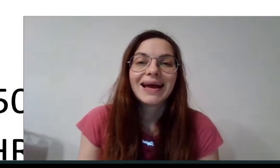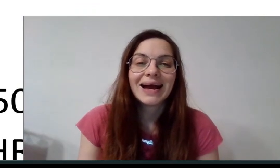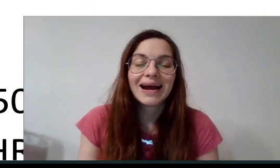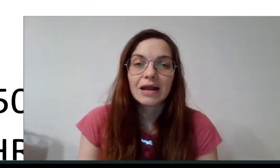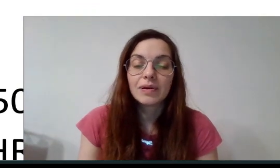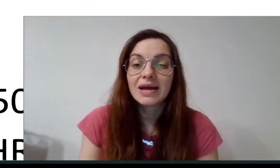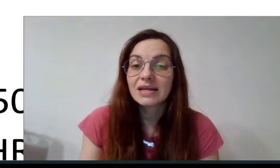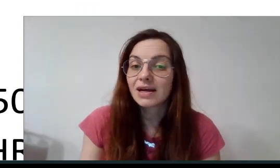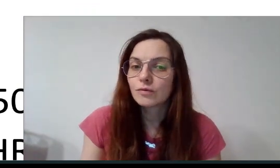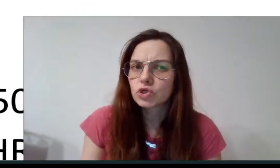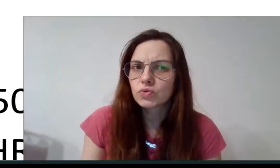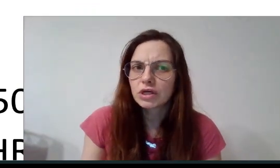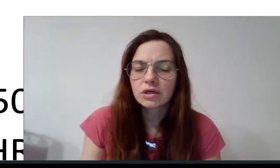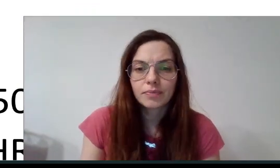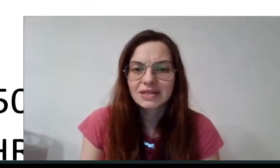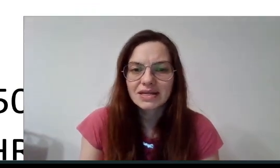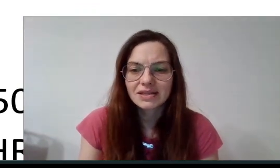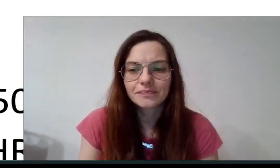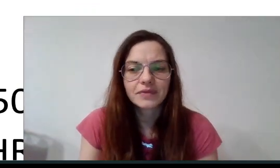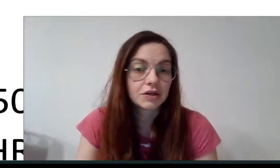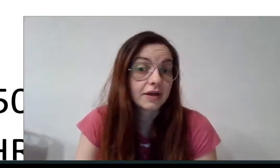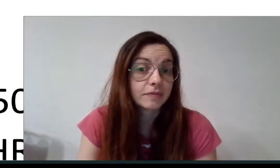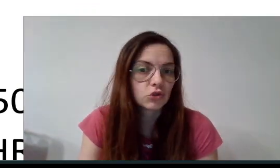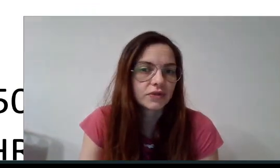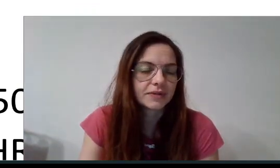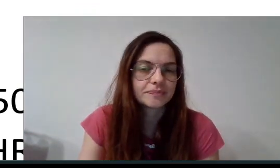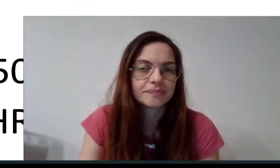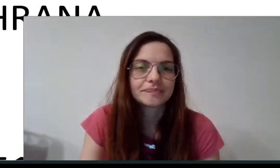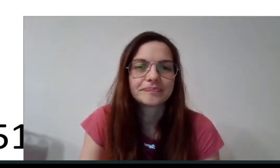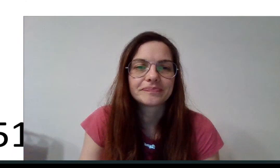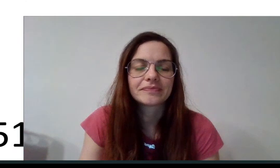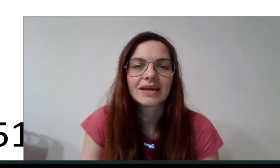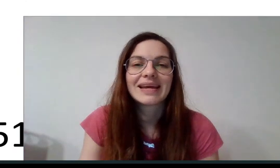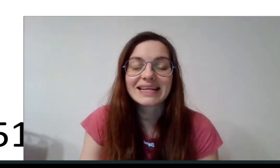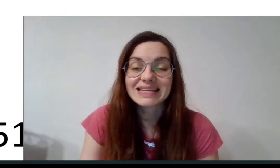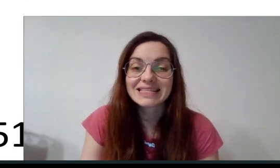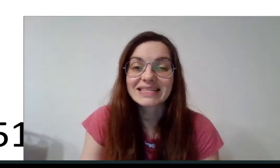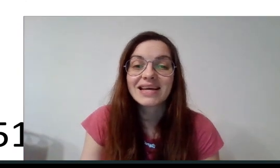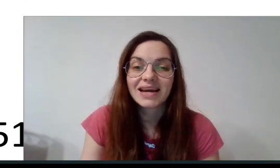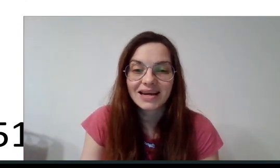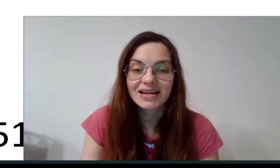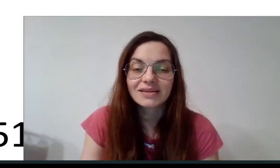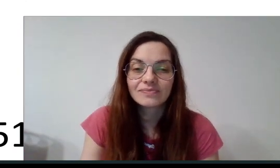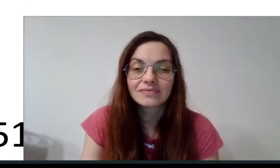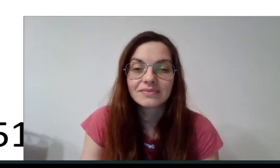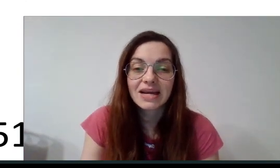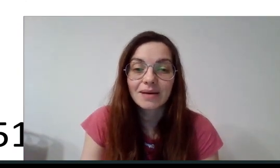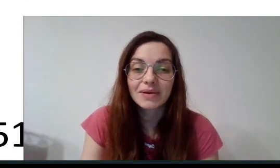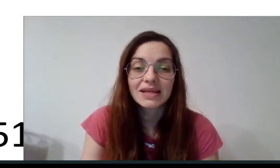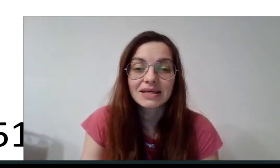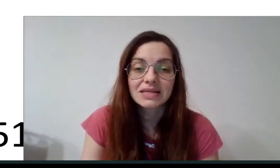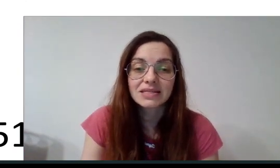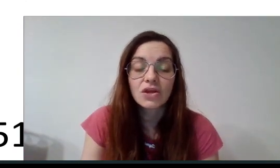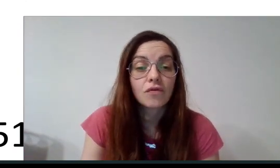Halb, eine halbe Stunde, pola sata. Eine halbe Stunde. Das Essen, hrana. Ich habe das